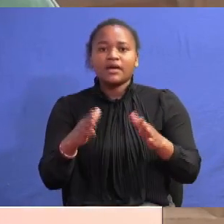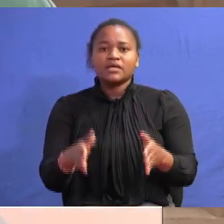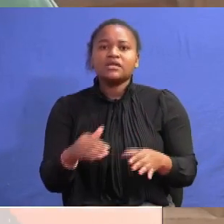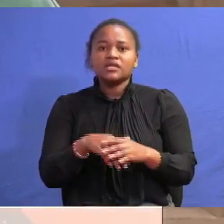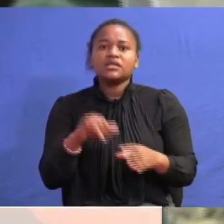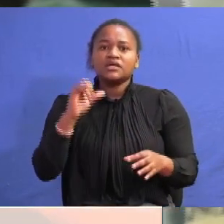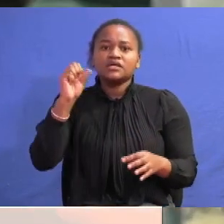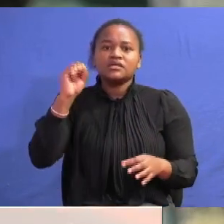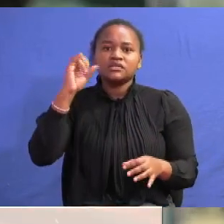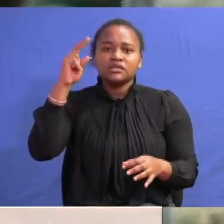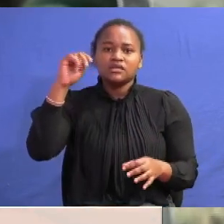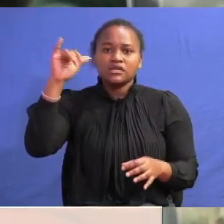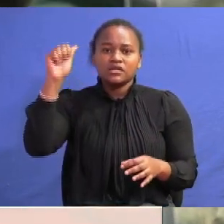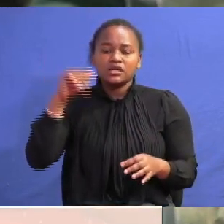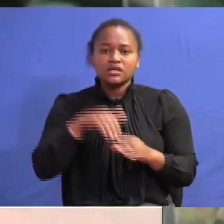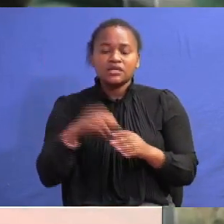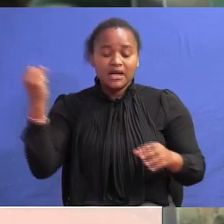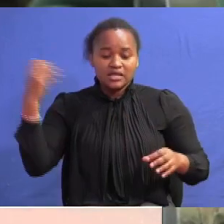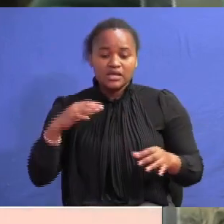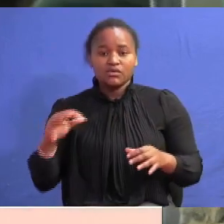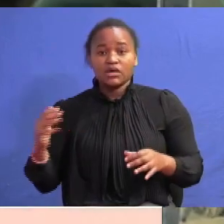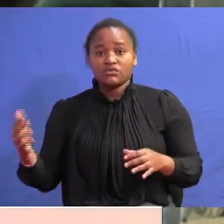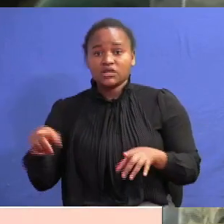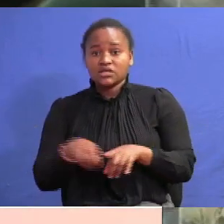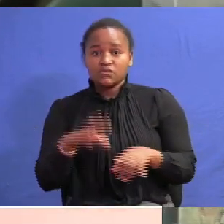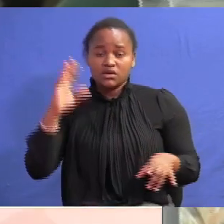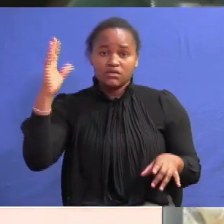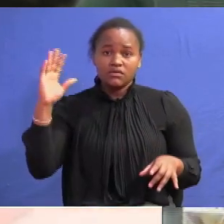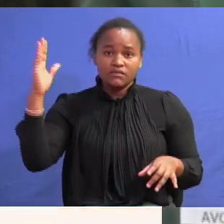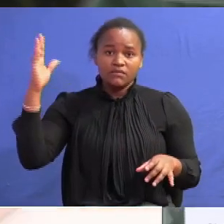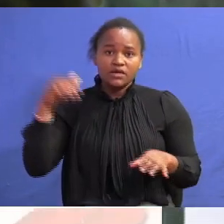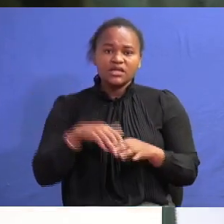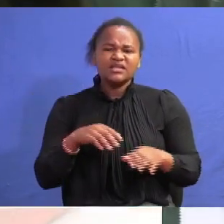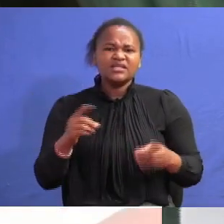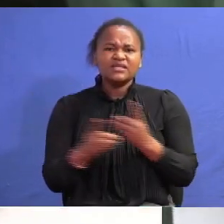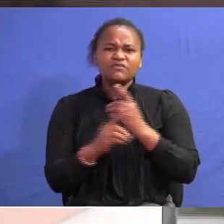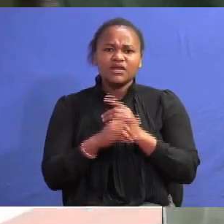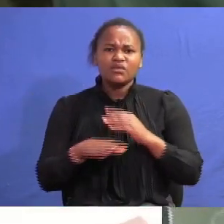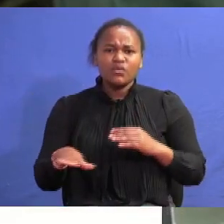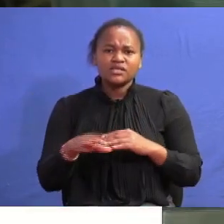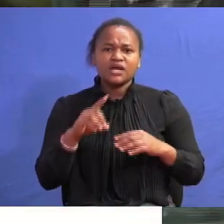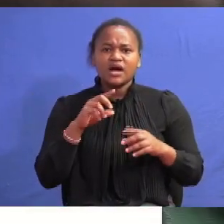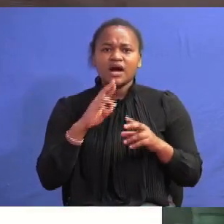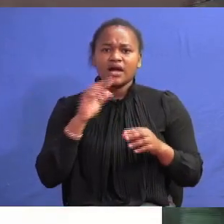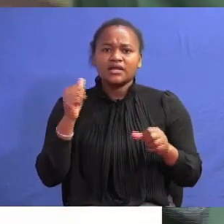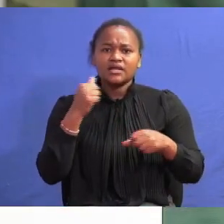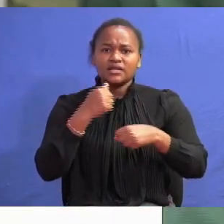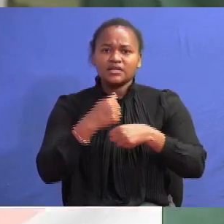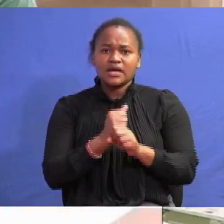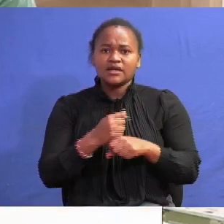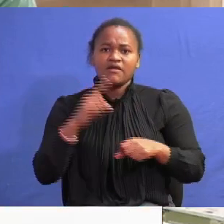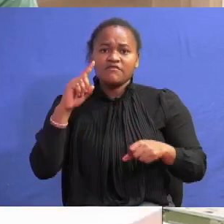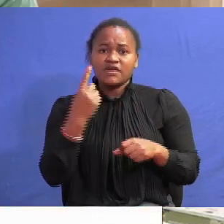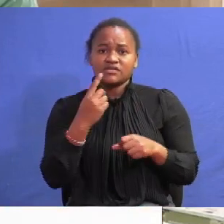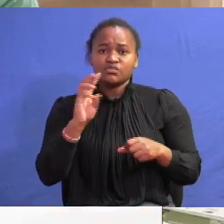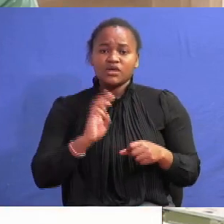Isinya kaunti ya Kajiado, ili kupata mmea wa parachichi ya Hass hatua kadhaa hutekelezwa. First tuna get zile